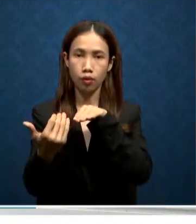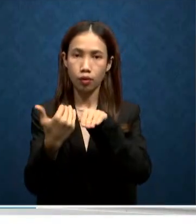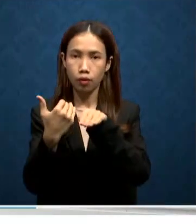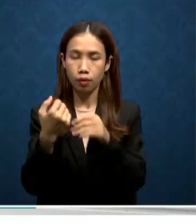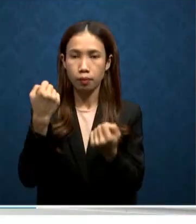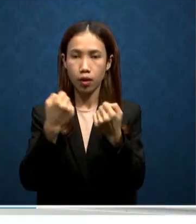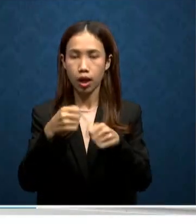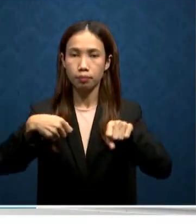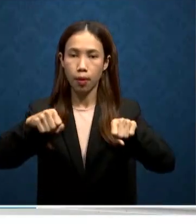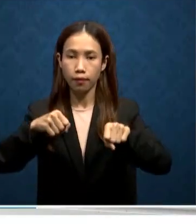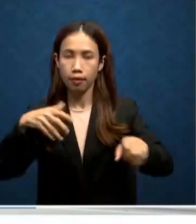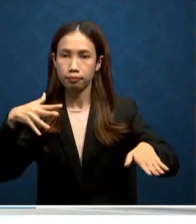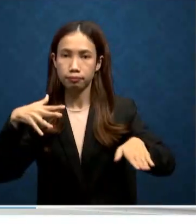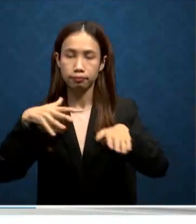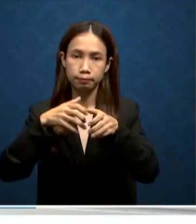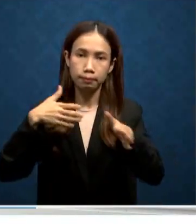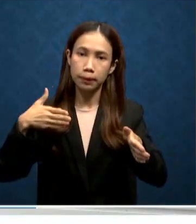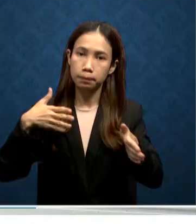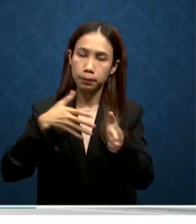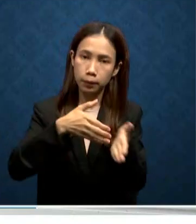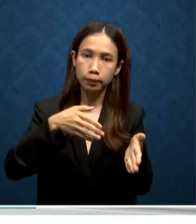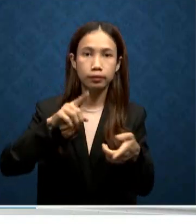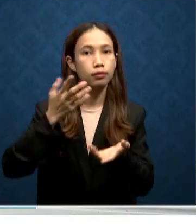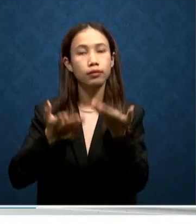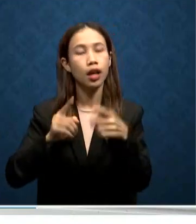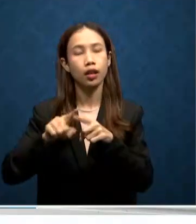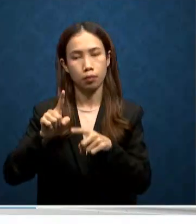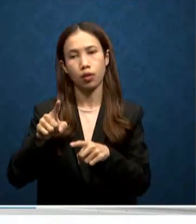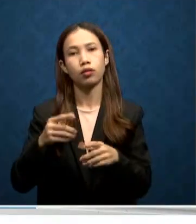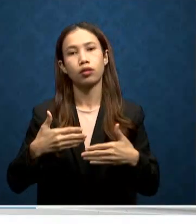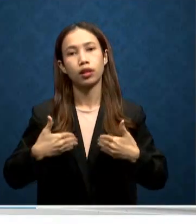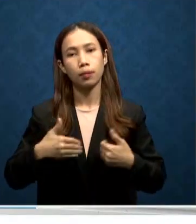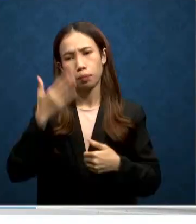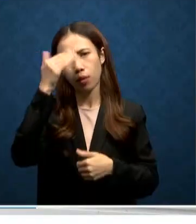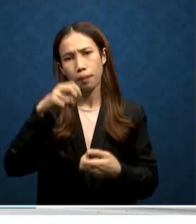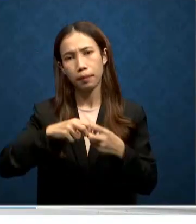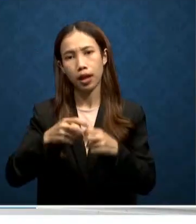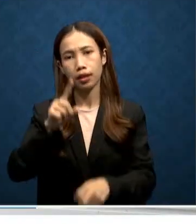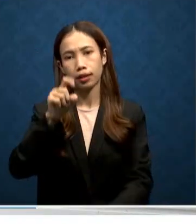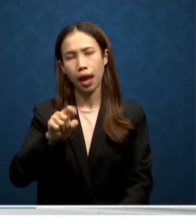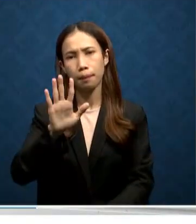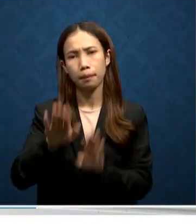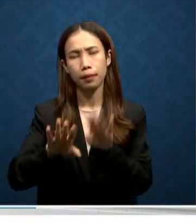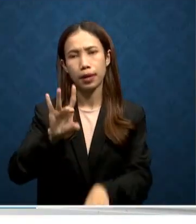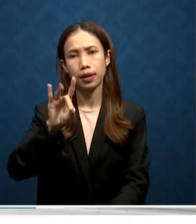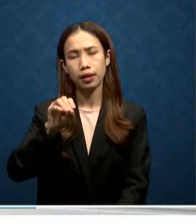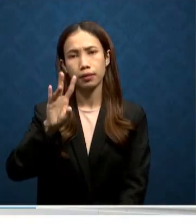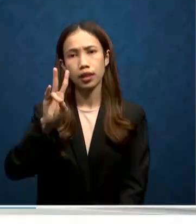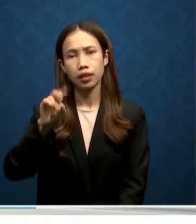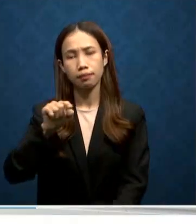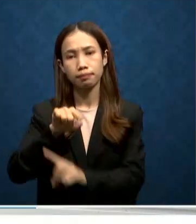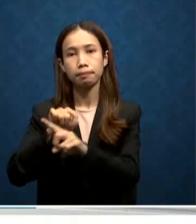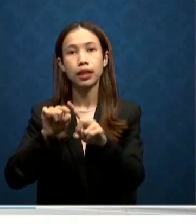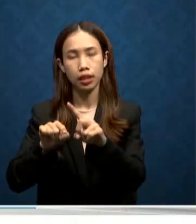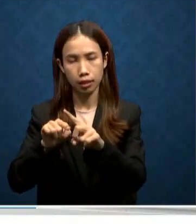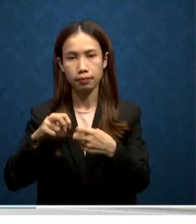จากรถจักรยานยนต์เนี่ยเราเชียร์เยอะๆเพราะว่าสาเหตุการตายประมาณ 70 88%มาจากรถกยาน